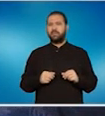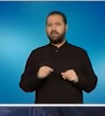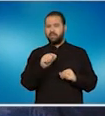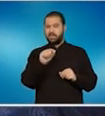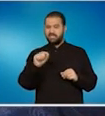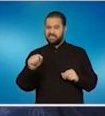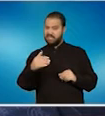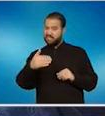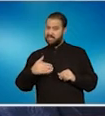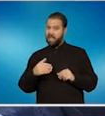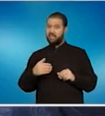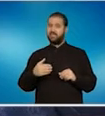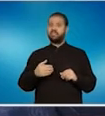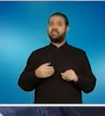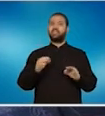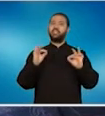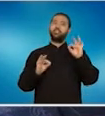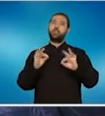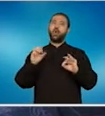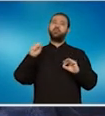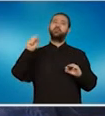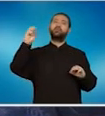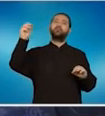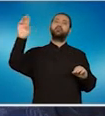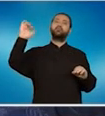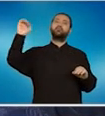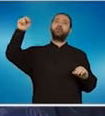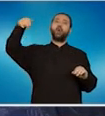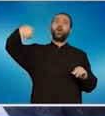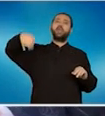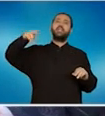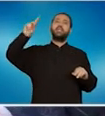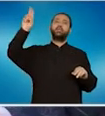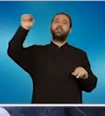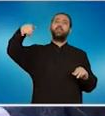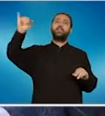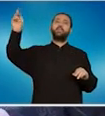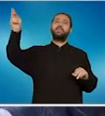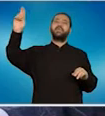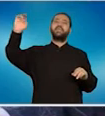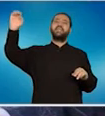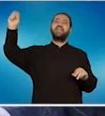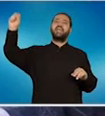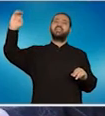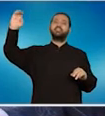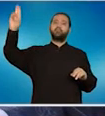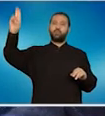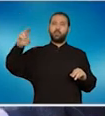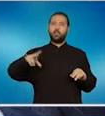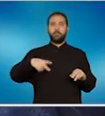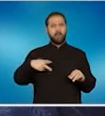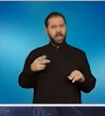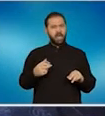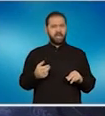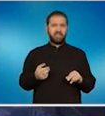postfațată de domnul Sorin Dumitrescu, care este admirabilă. Există cele 10 predici de Părintele Galeriu la